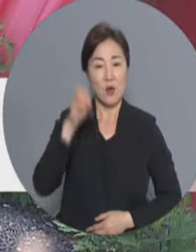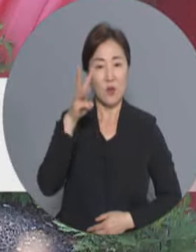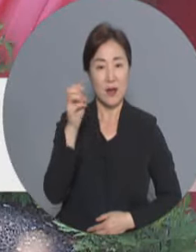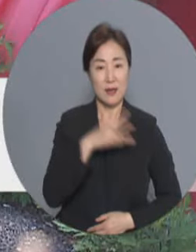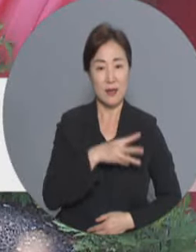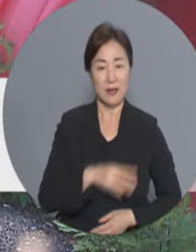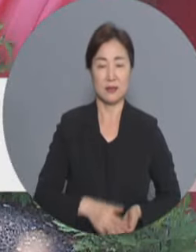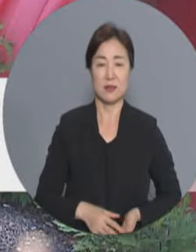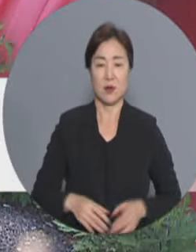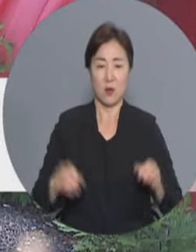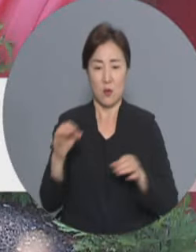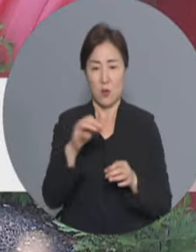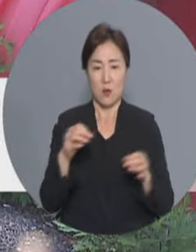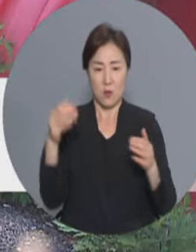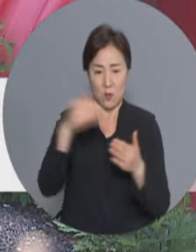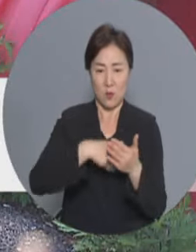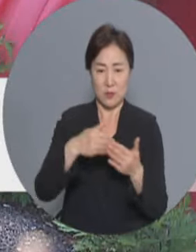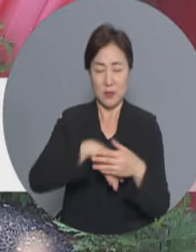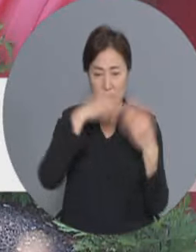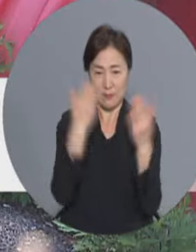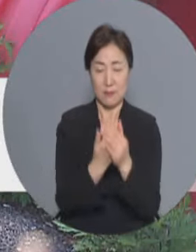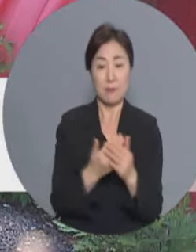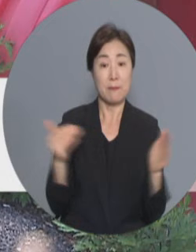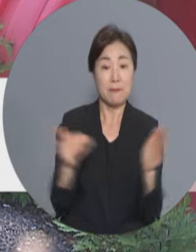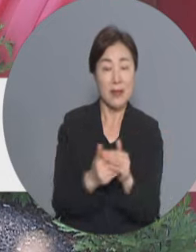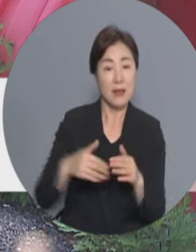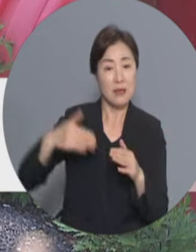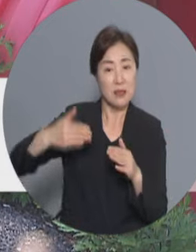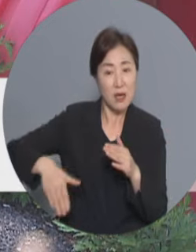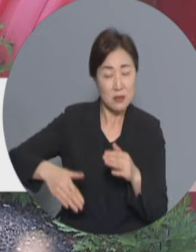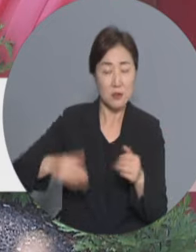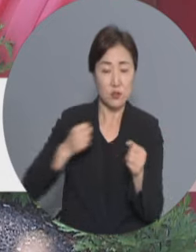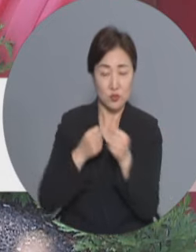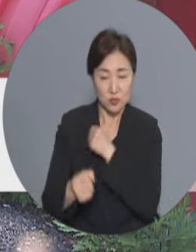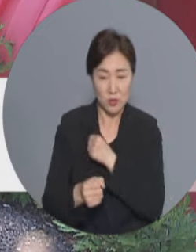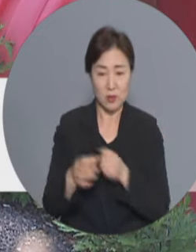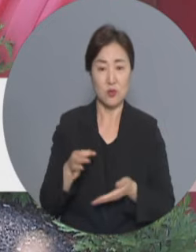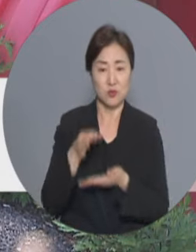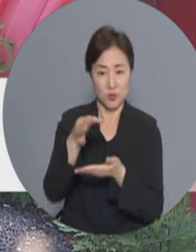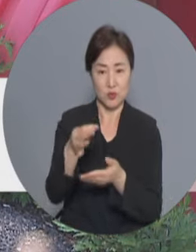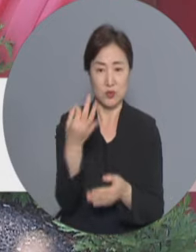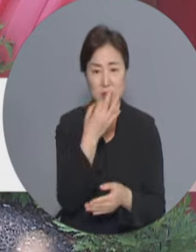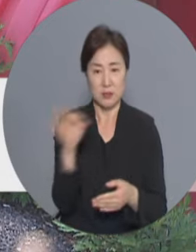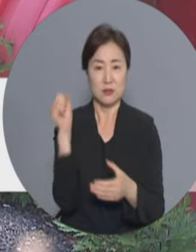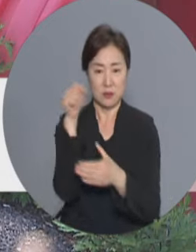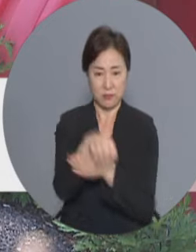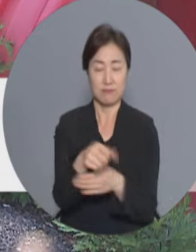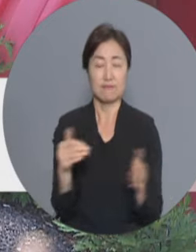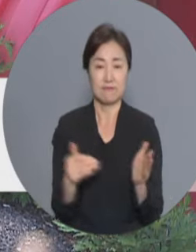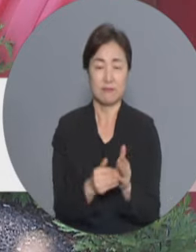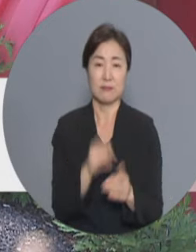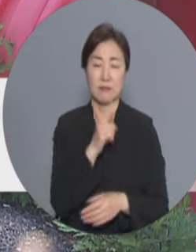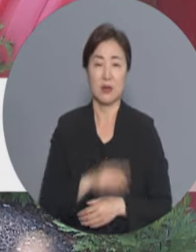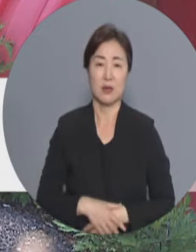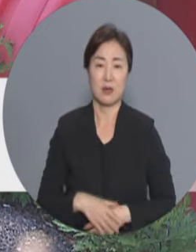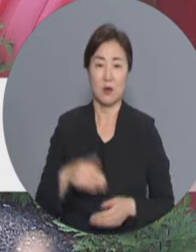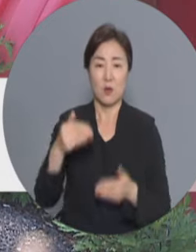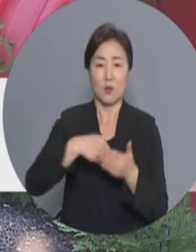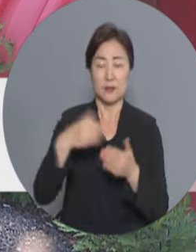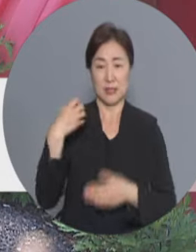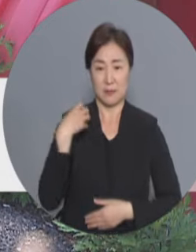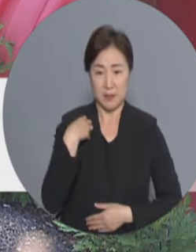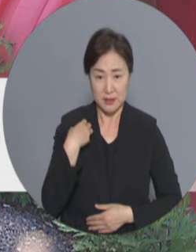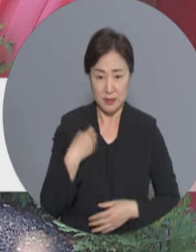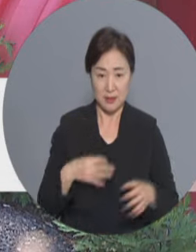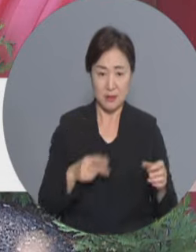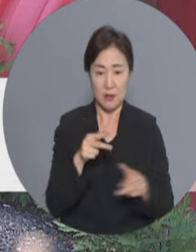광양시가 공사가 끝나기도 전에 대금을 선지급하고 준공 승인까지 내준 사실이 뒤늦게 드러났습니다. 공사를 맡은 업체는 사업